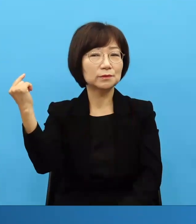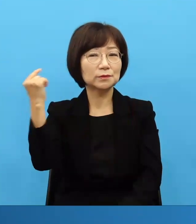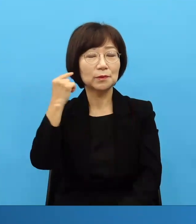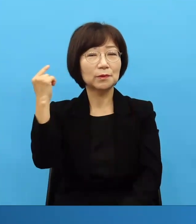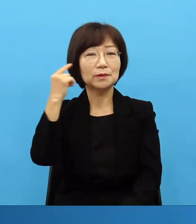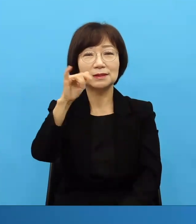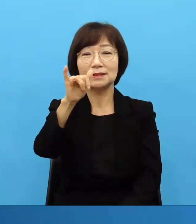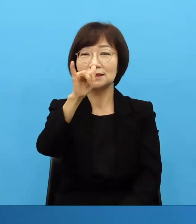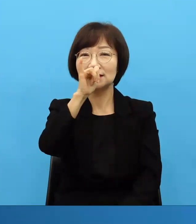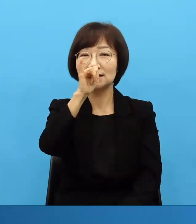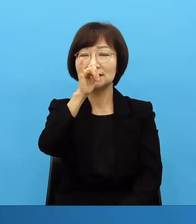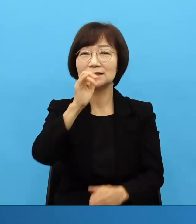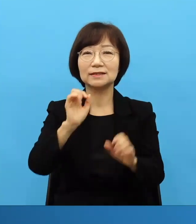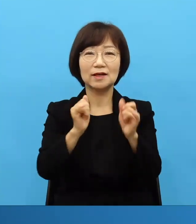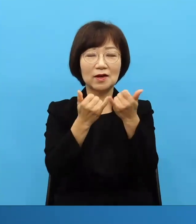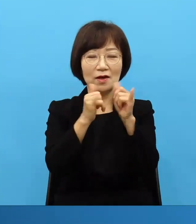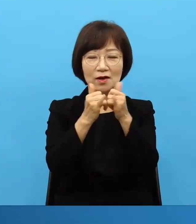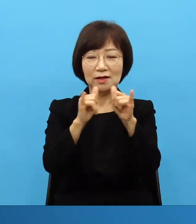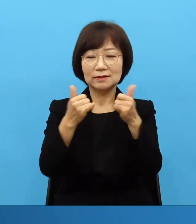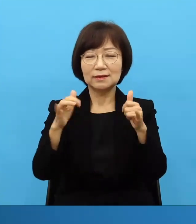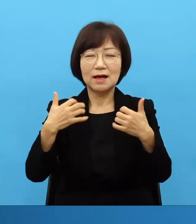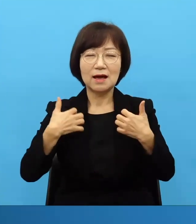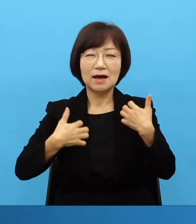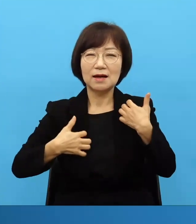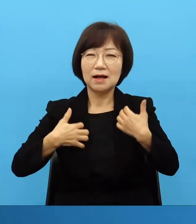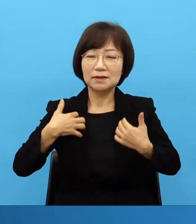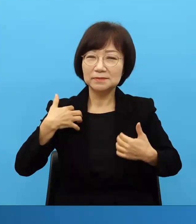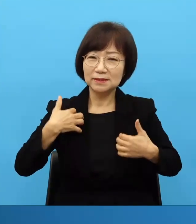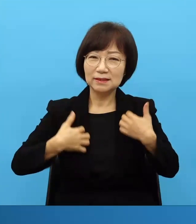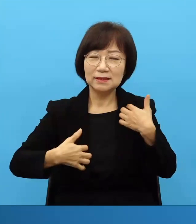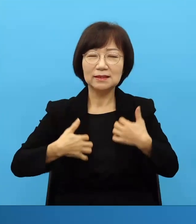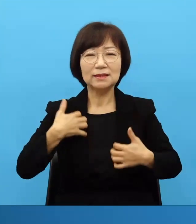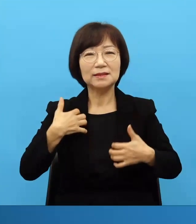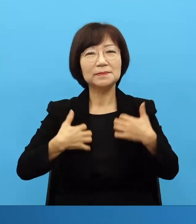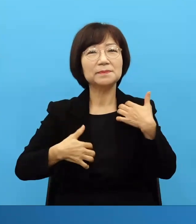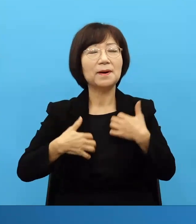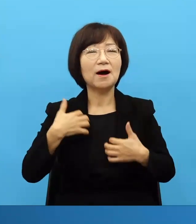찬송하는 소리에서 사랑이